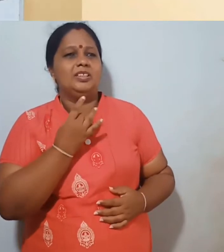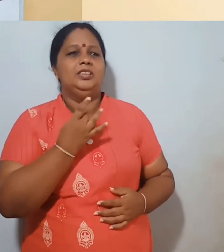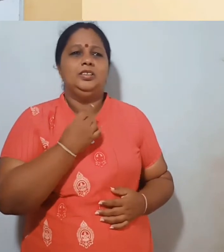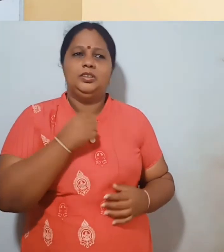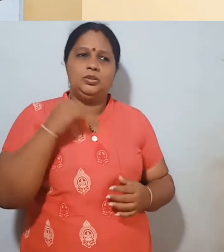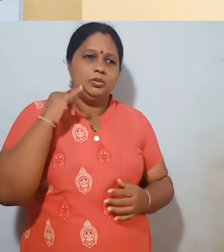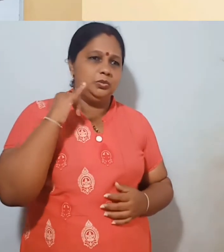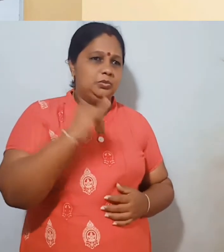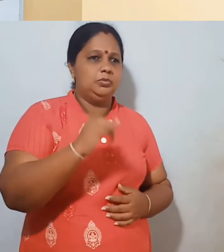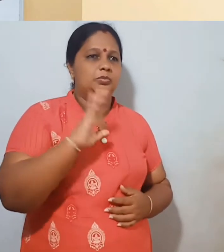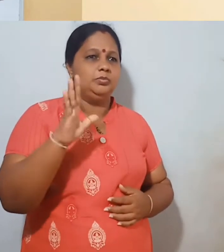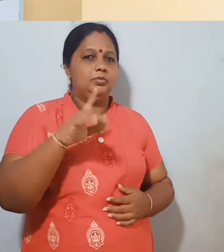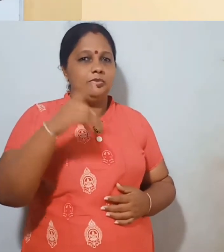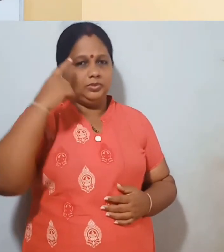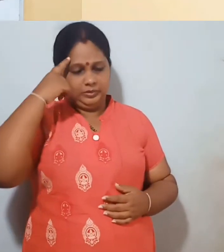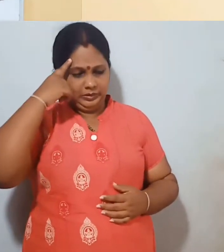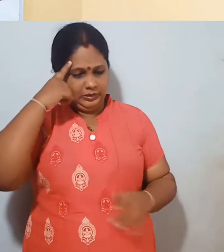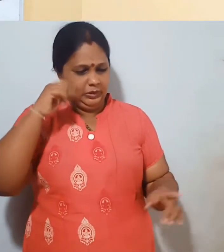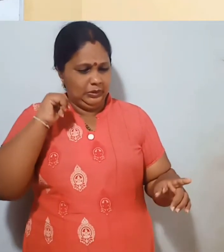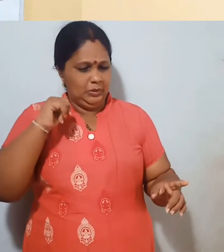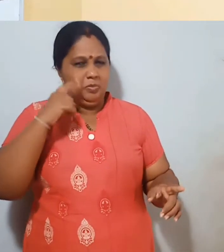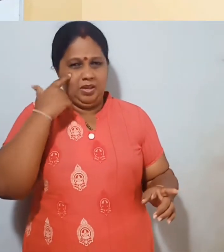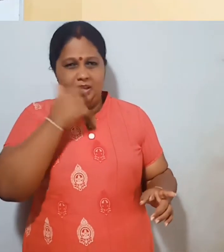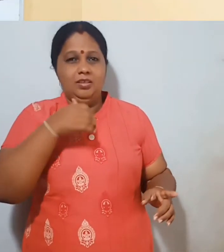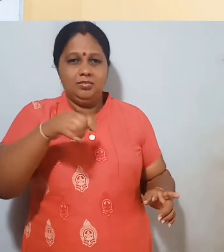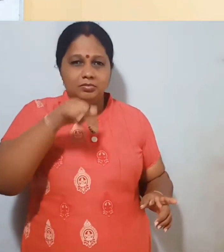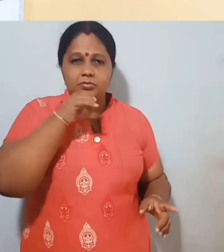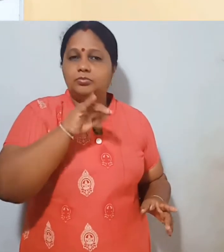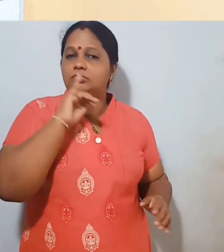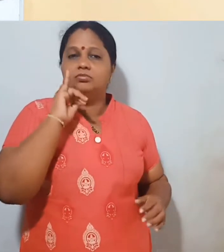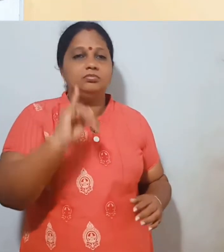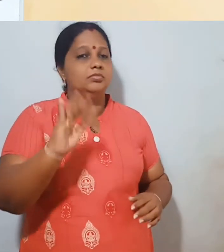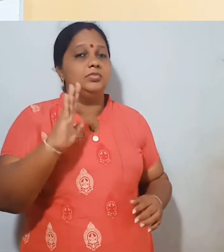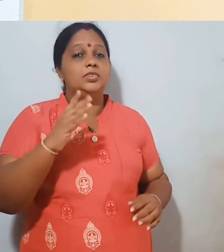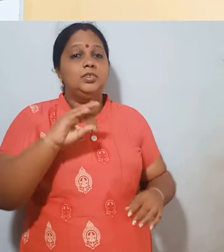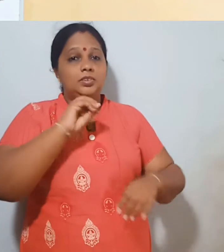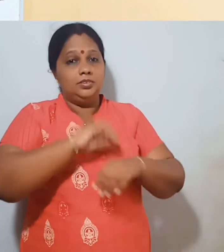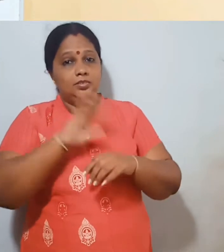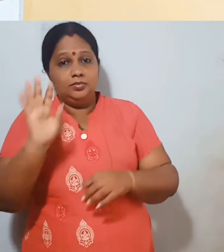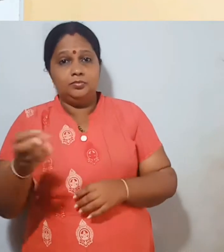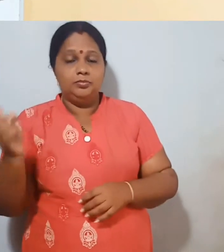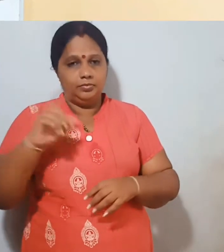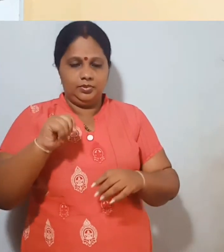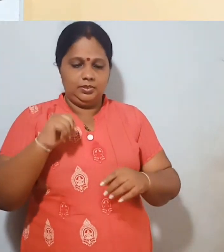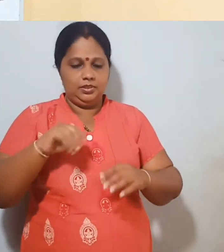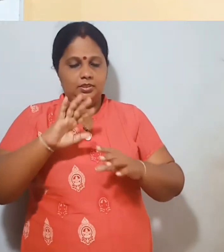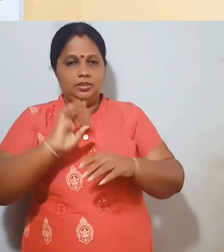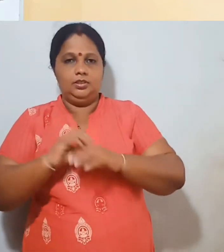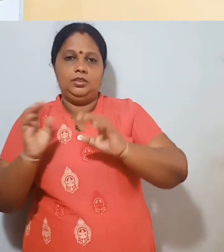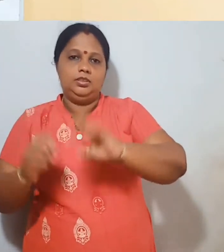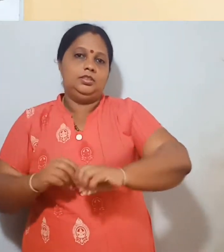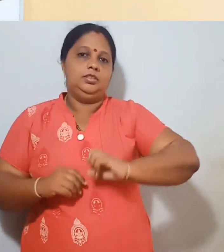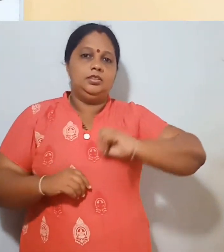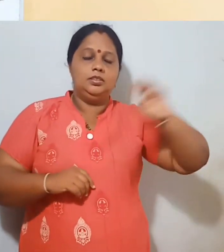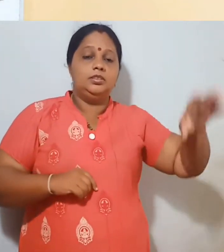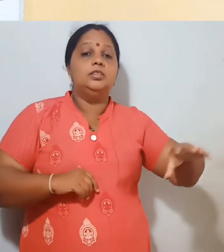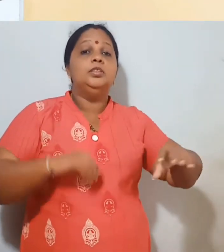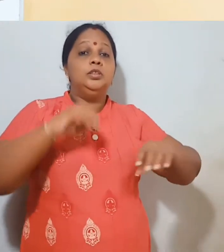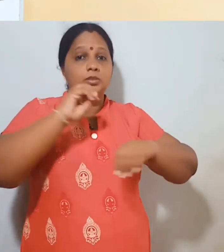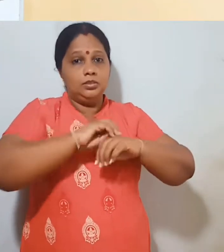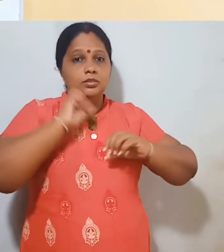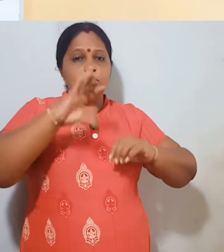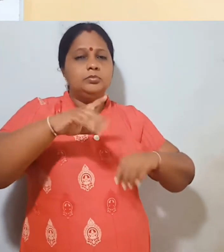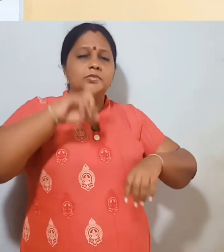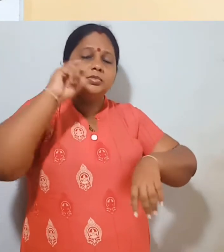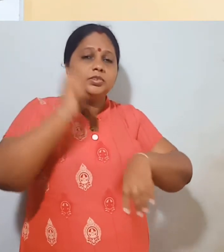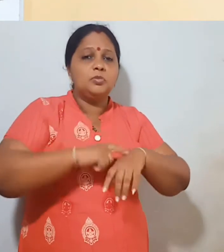ஏதோ குடிக்க கொடுக்கணும்ன்ற ஒரு நிலையில் இருப்பீங்க. ஏன்னா அவங்கள ஹாஸ்பிட்டலுக்கு போன உடனே அவங்கள ஆப்ரேஷன் தியேட்டருக்கு எடுத்து வைத்தியம் செய்ய வேண்டிய ஒரு சிச்சுவேஷன் ஏற்படலாம்.